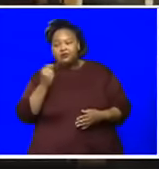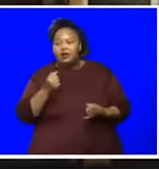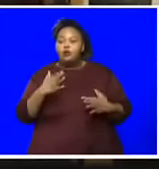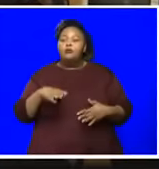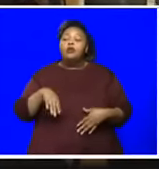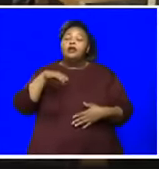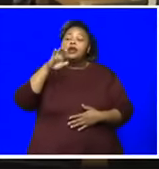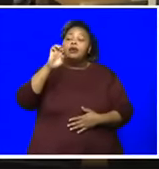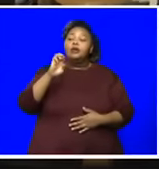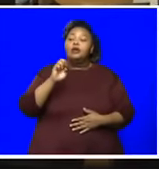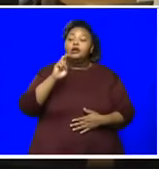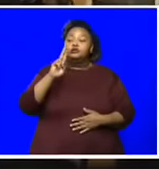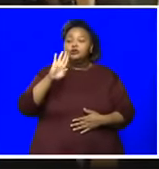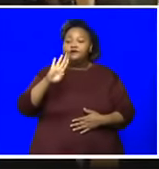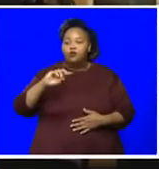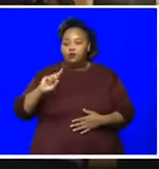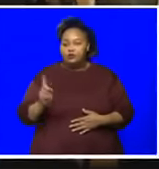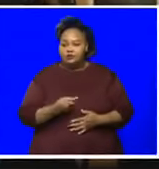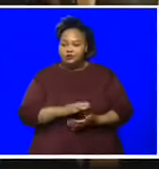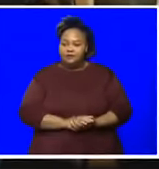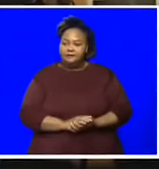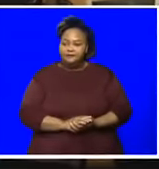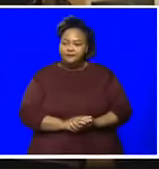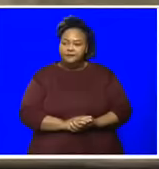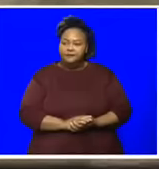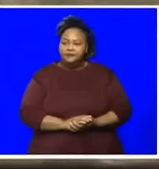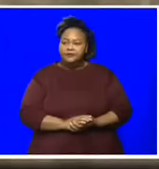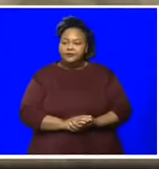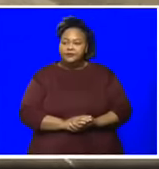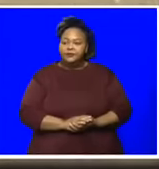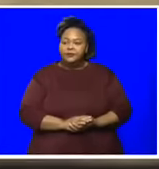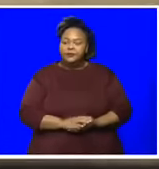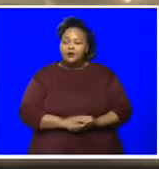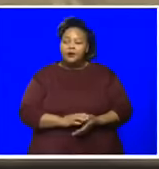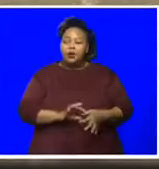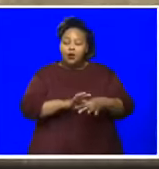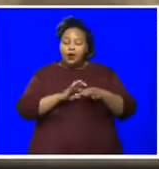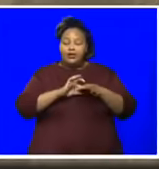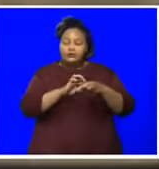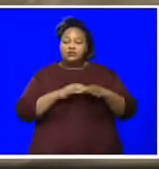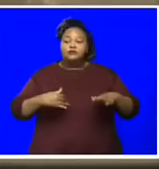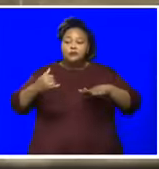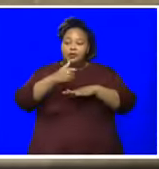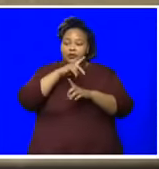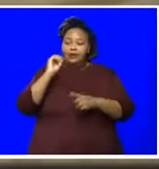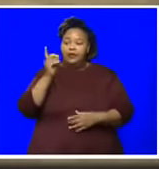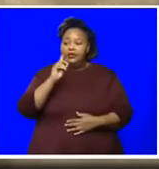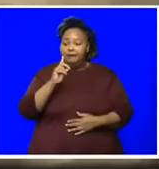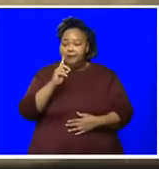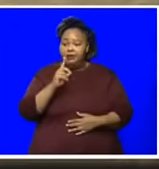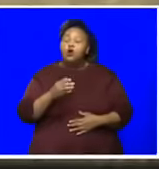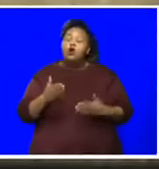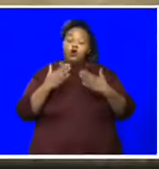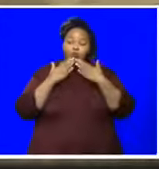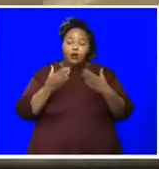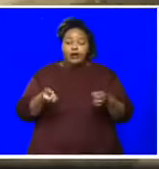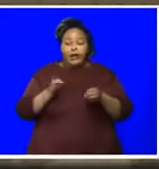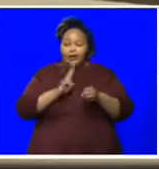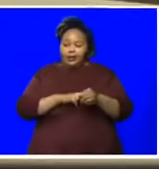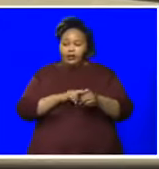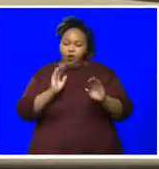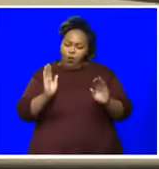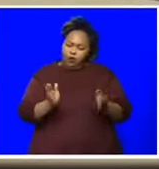wePhilani Maswati Lutho Dlamini ubongele sipho wacucutela naletinye tinkampani kuthi tilandzele tinyathelweni